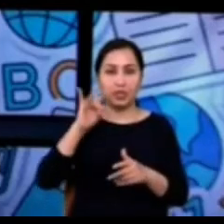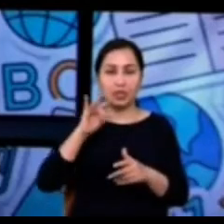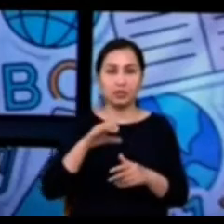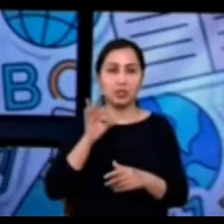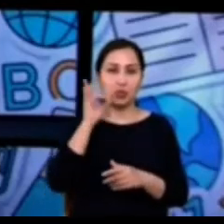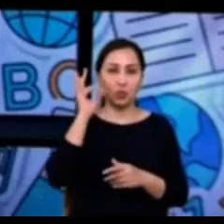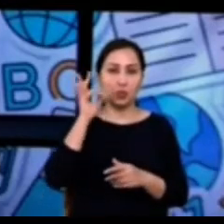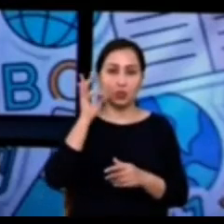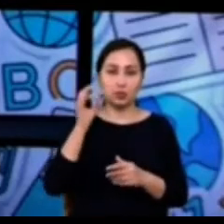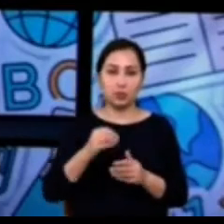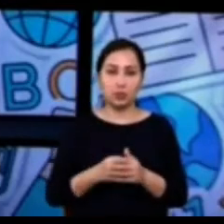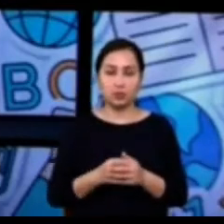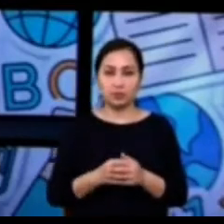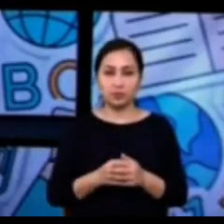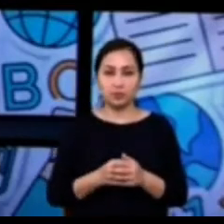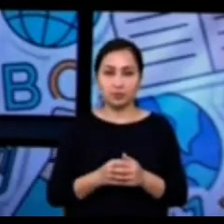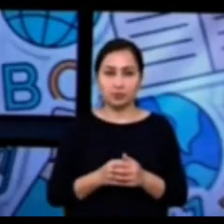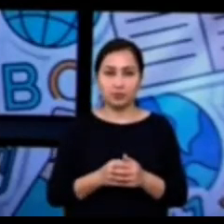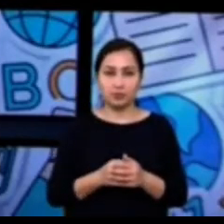осени.